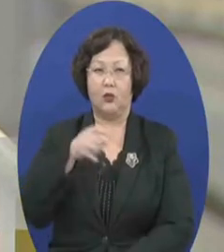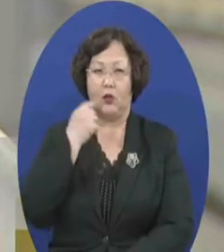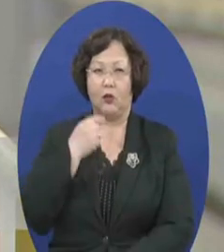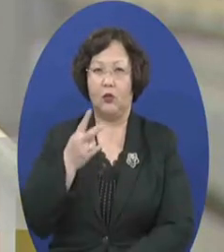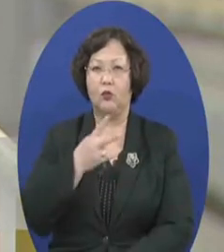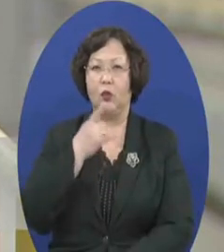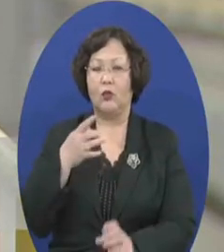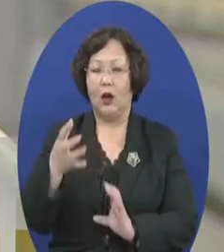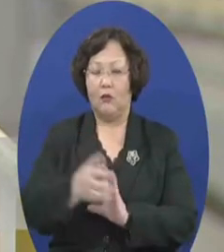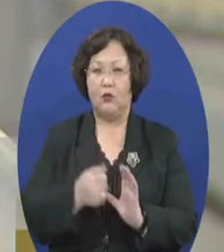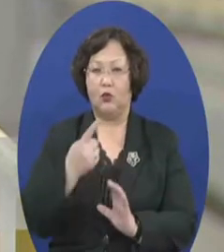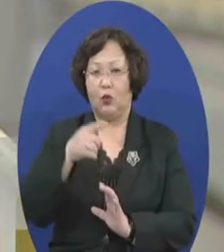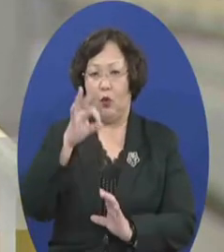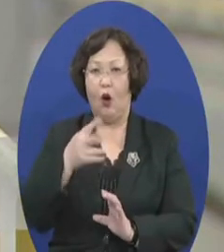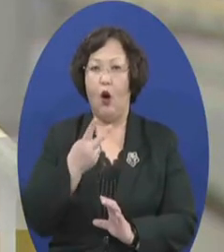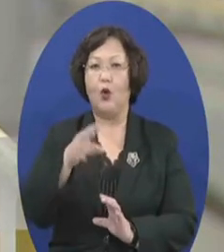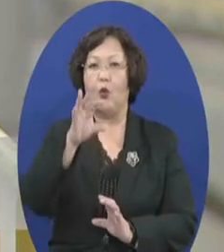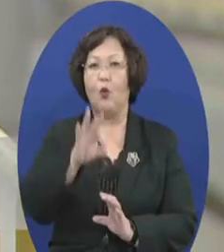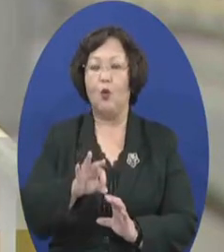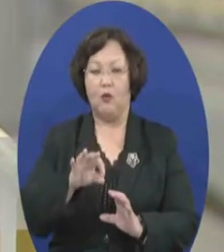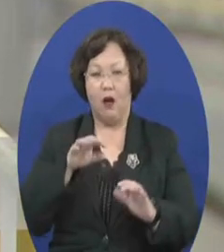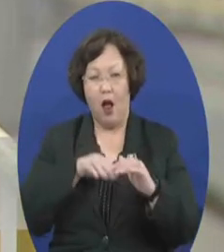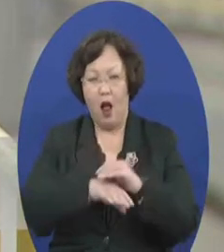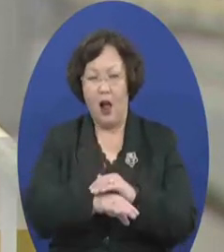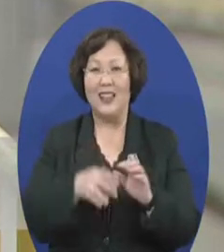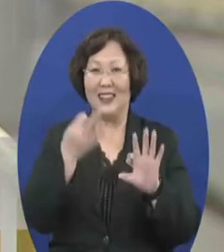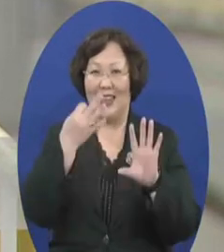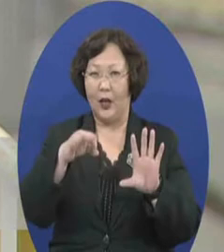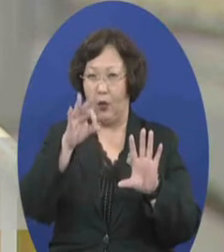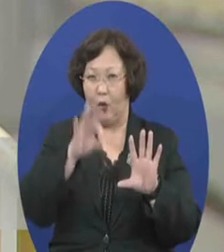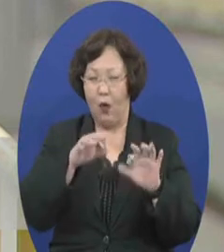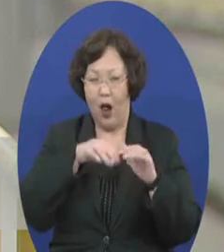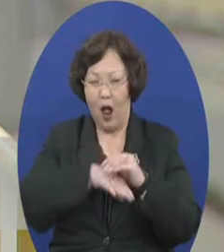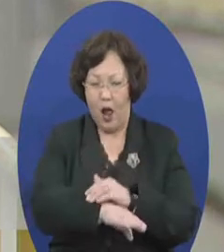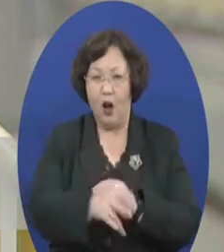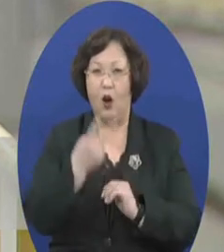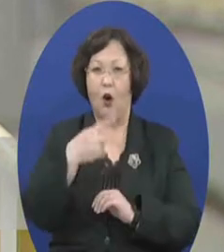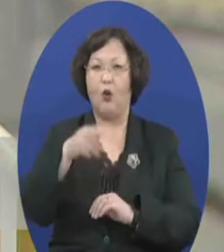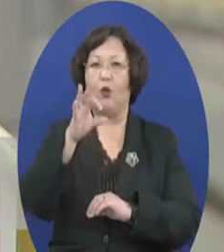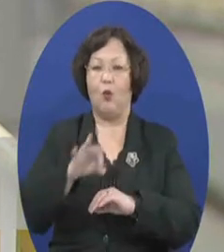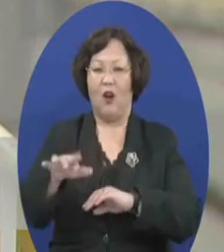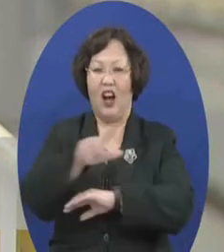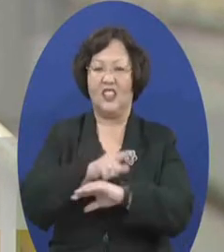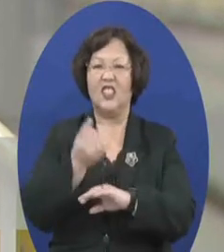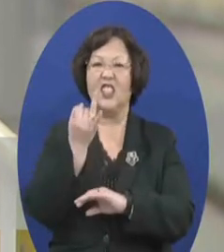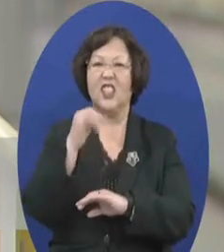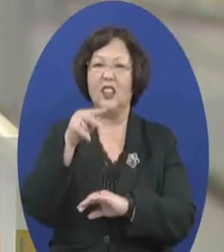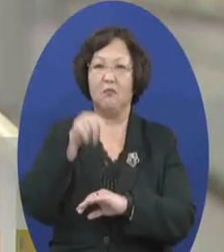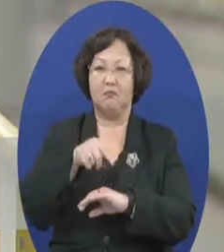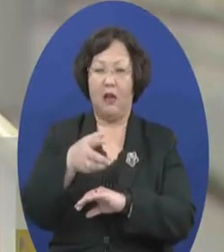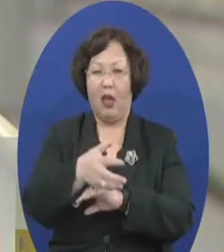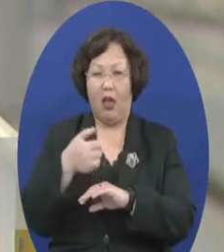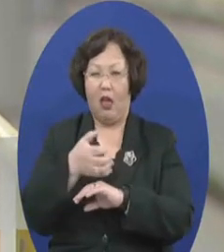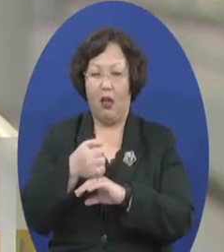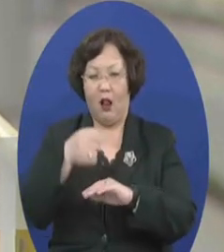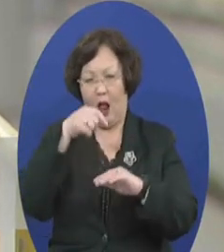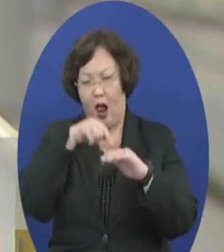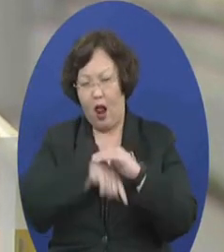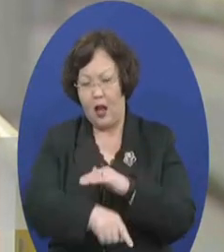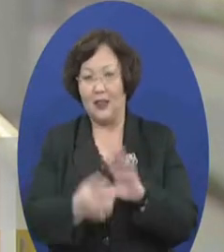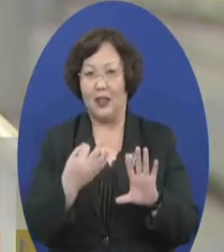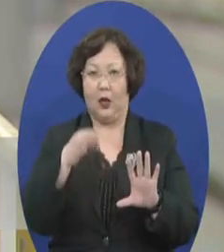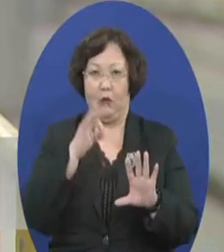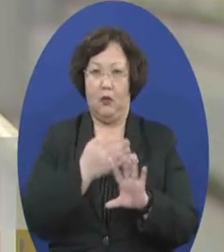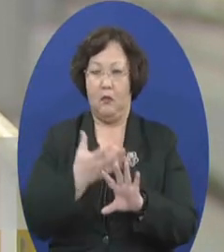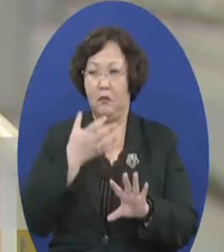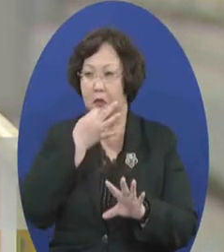гэж авч үзвэл 20% ил урахад за үлдсэн 80% нь бол гүндээ байсан. За гүний урахаг ашигланд оруулахын тулд сүүлийн 15 жил бол инженерүүд бэлтгэл ажлыг